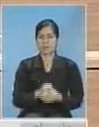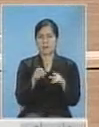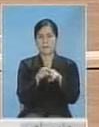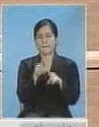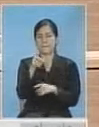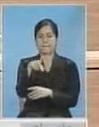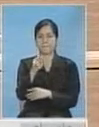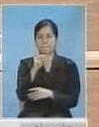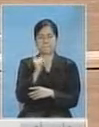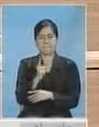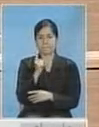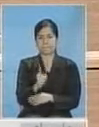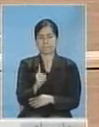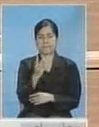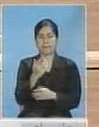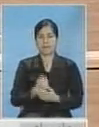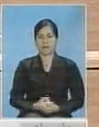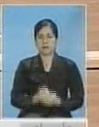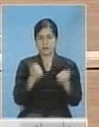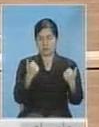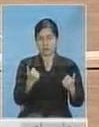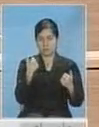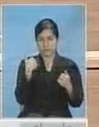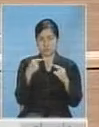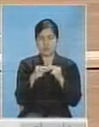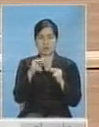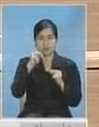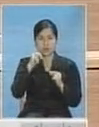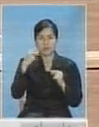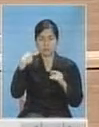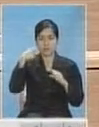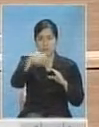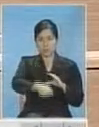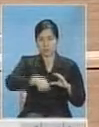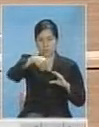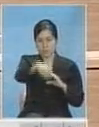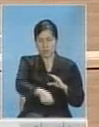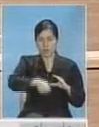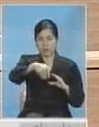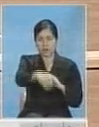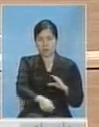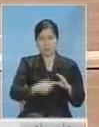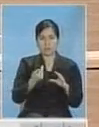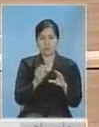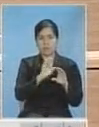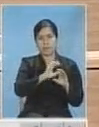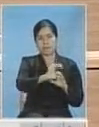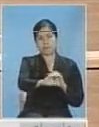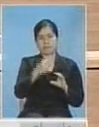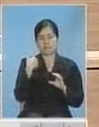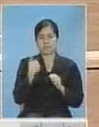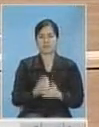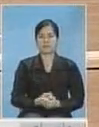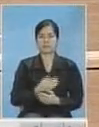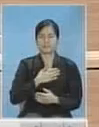ประโยชน์นะครับแล้วตอนนี้มีน้ำอยู่ก็ไปขุดอยู่ไอ้สิ่งที่จะทำผมเคยเอามาพูดในสภานะครับ